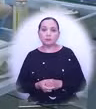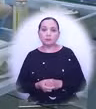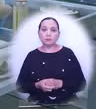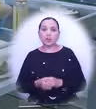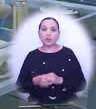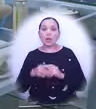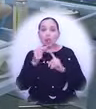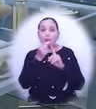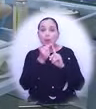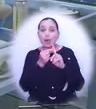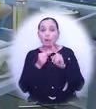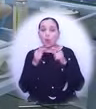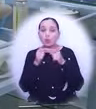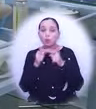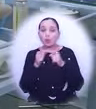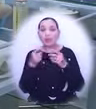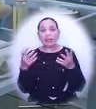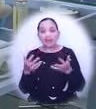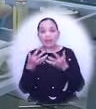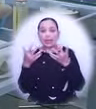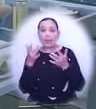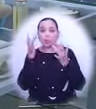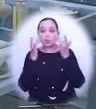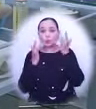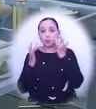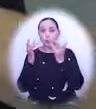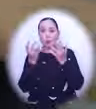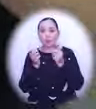Barmoq uchlarida yengil-yengil surib olinadi.